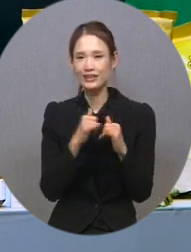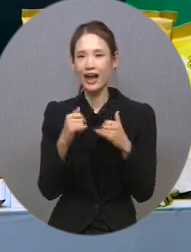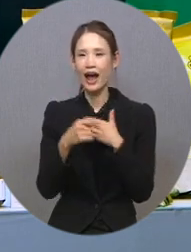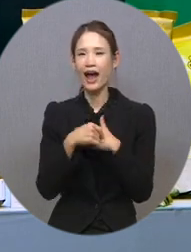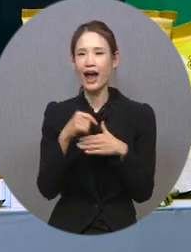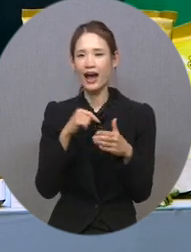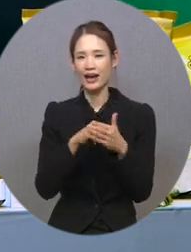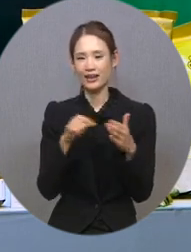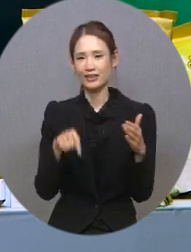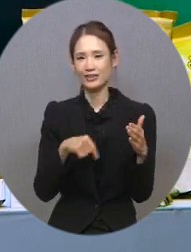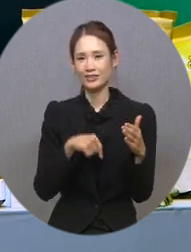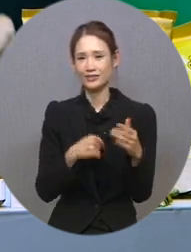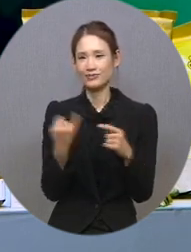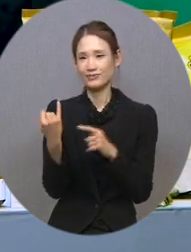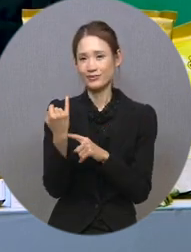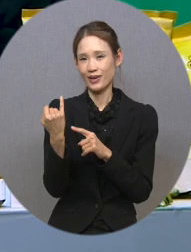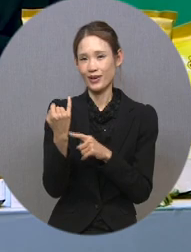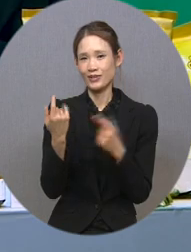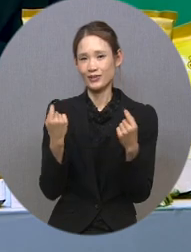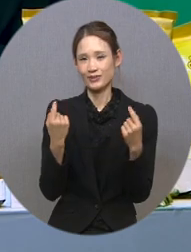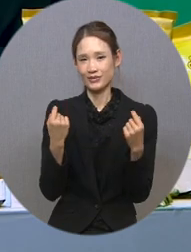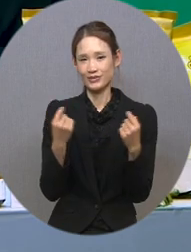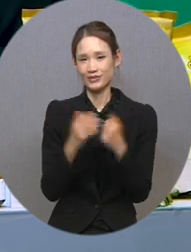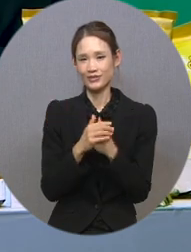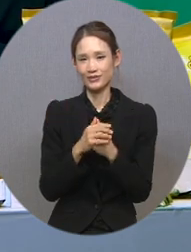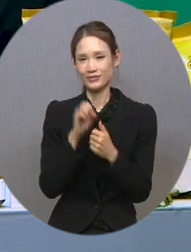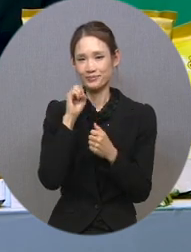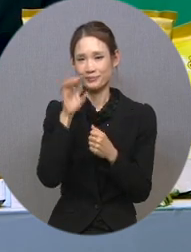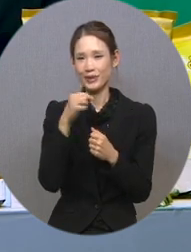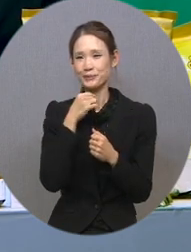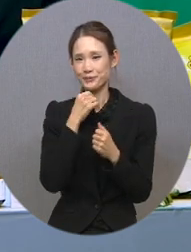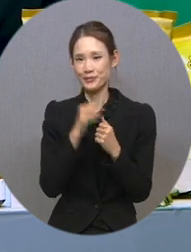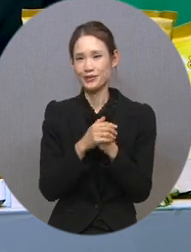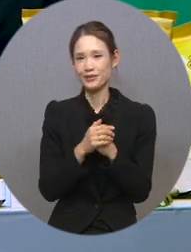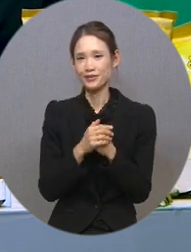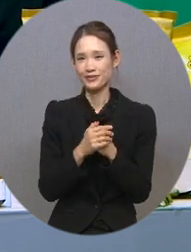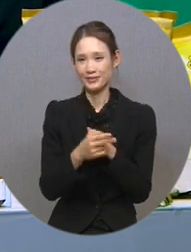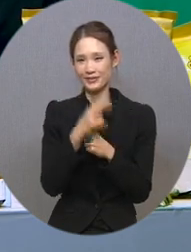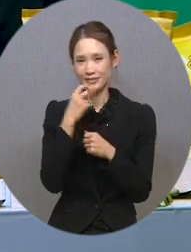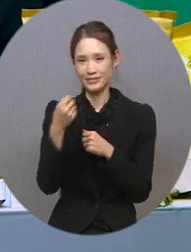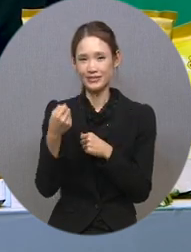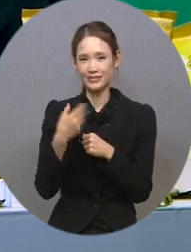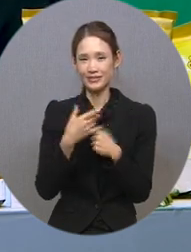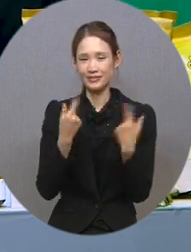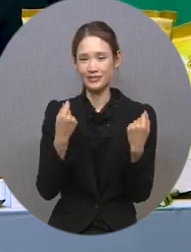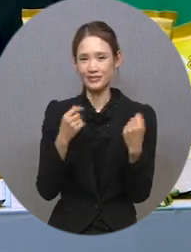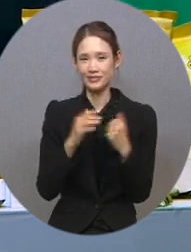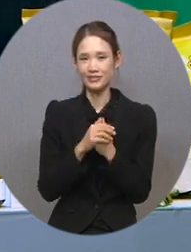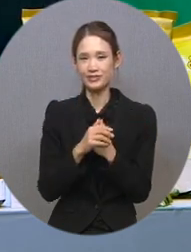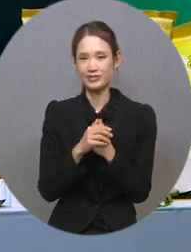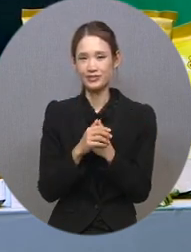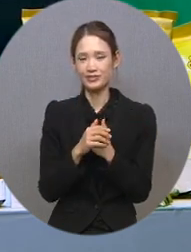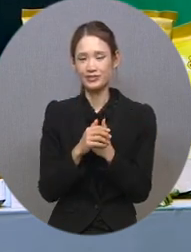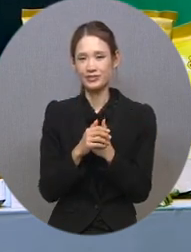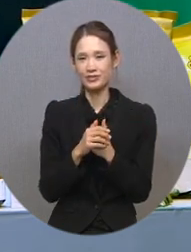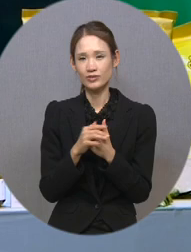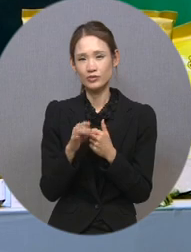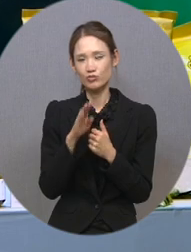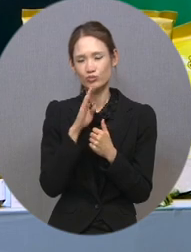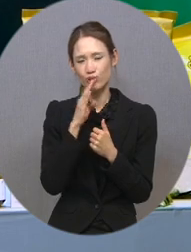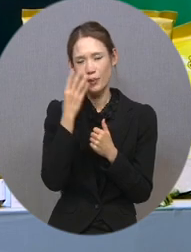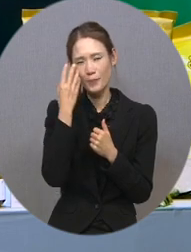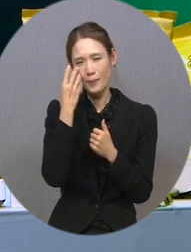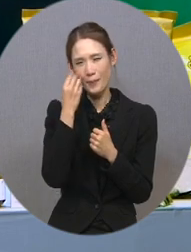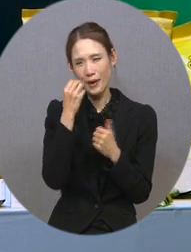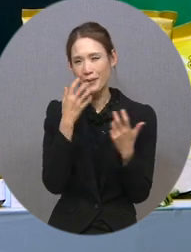풍기는 박예리 씨처럼 언니, 향기가 이라고 얘기하고 싶었지롱. 향기가 지금 전해졌나요? 아 정말